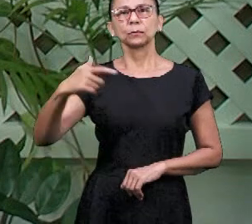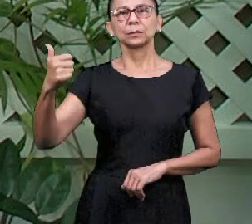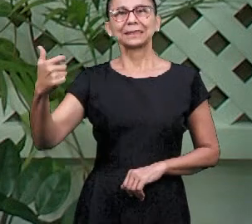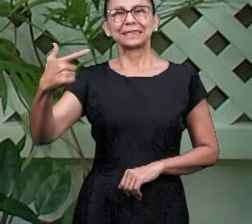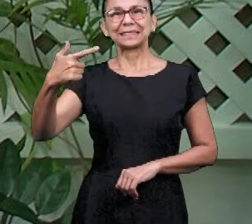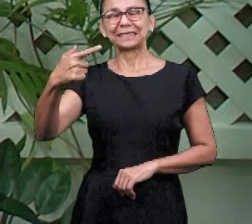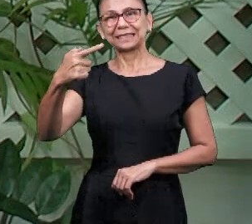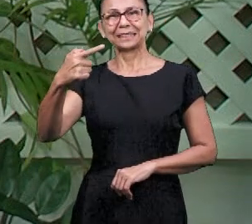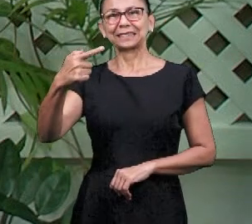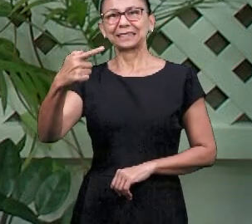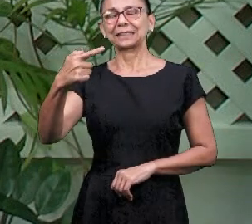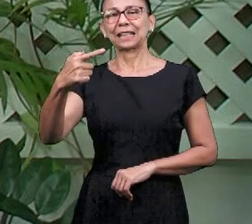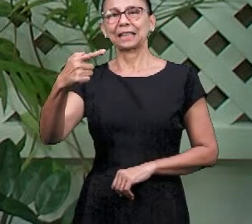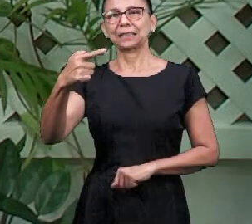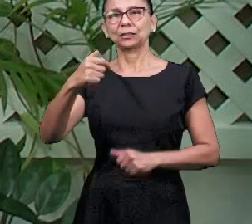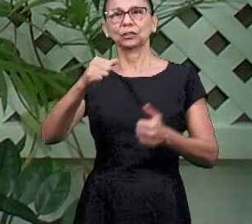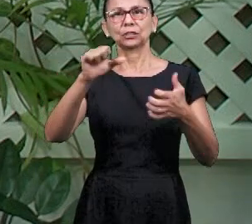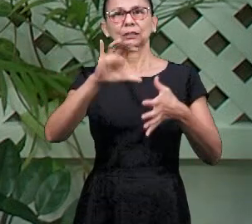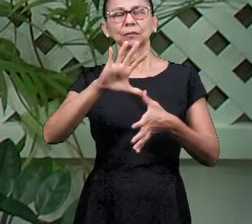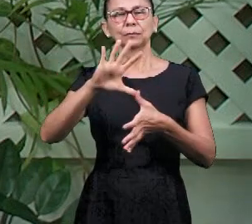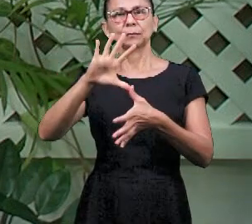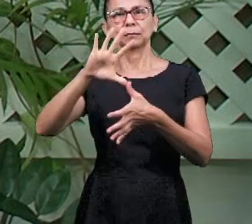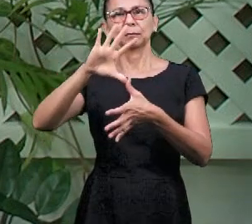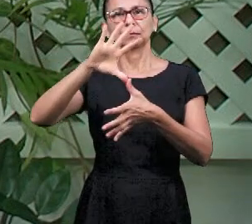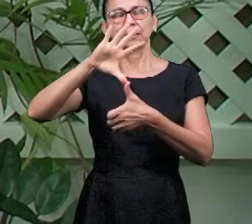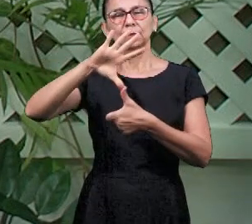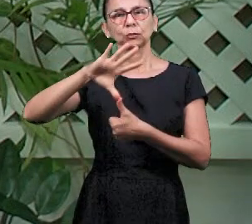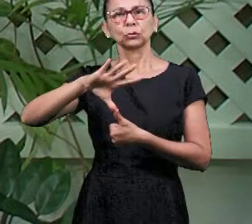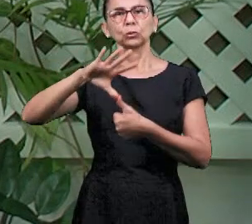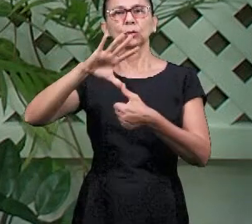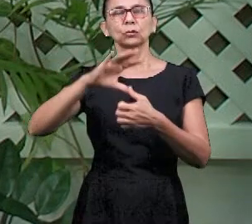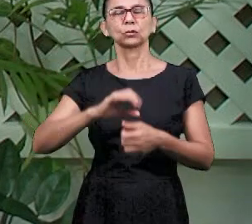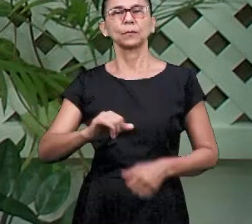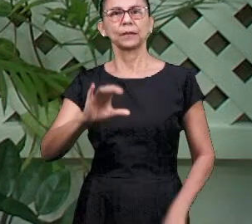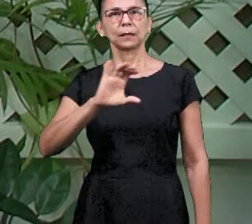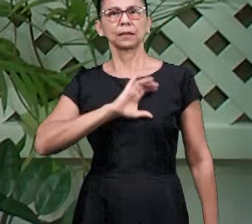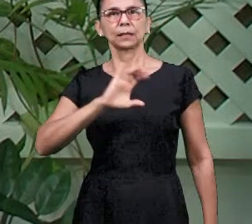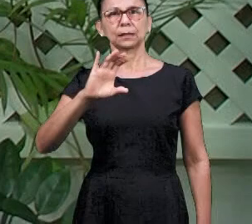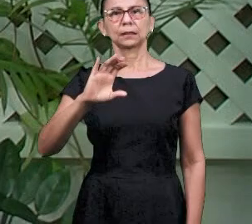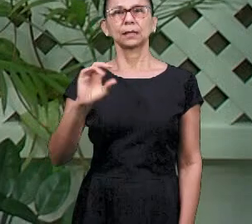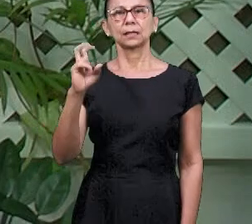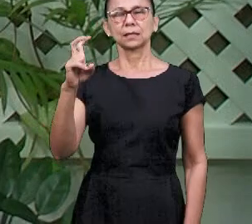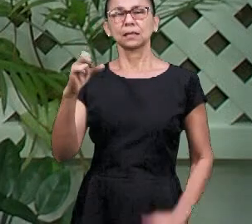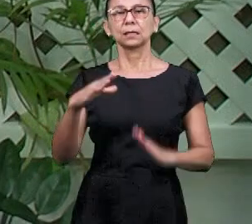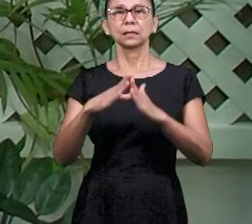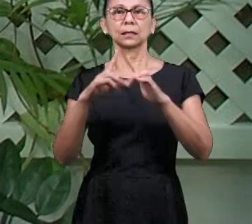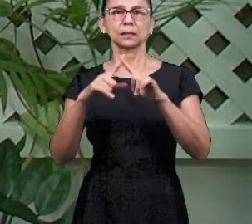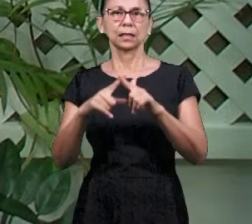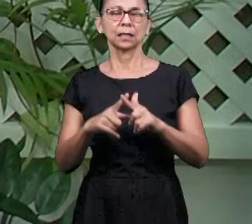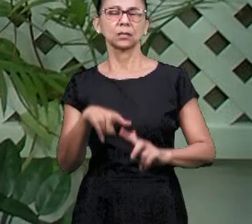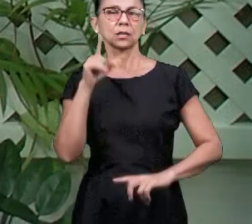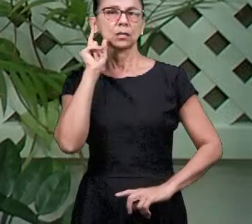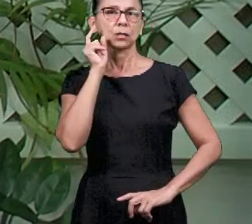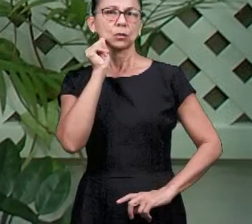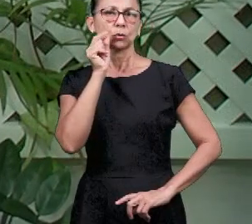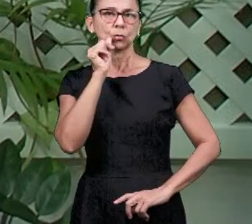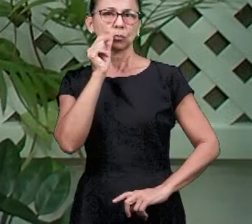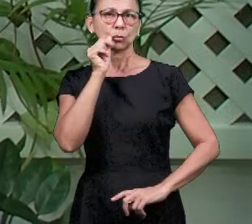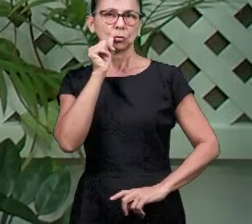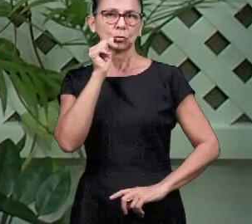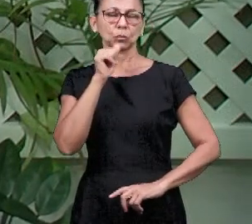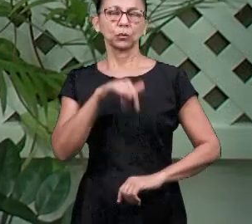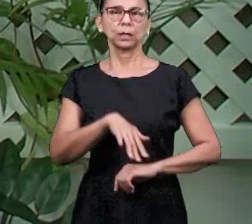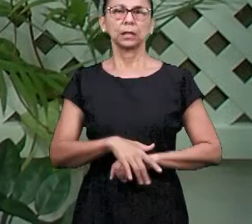province de Bakarou, notre pasteur bien-aimé, Guiner Makonga, le fils de Makonga,